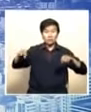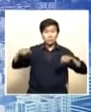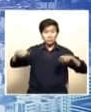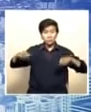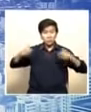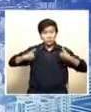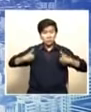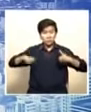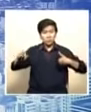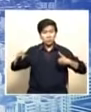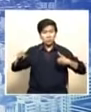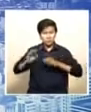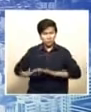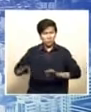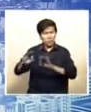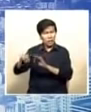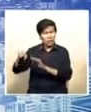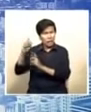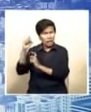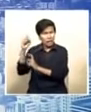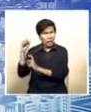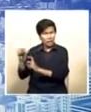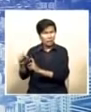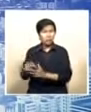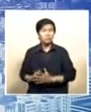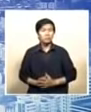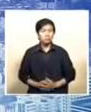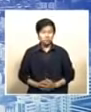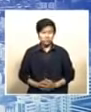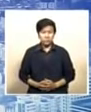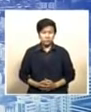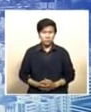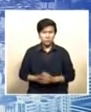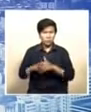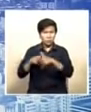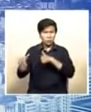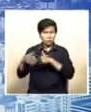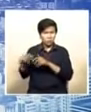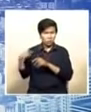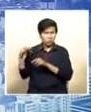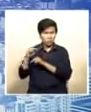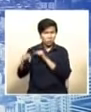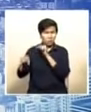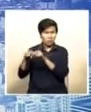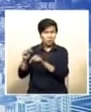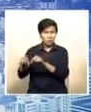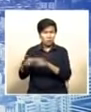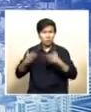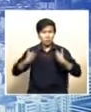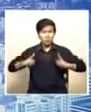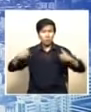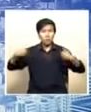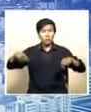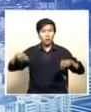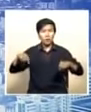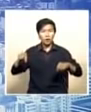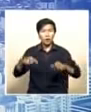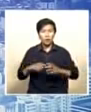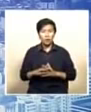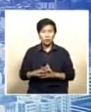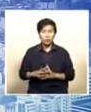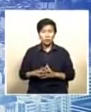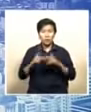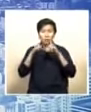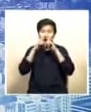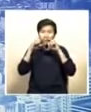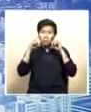เสี่ยงทั้งสิ้นมีการแจ้งเข้ามาเหมือนกันนะครับว่าในบางจังหวัดเข้าใจว่าเป็นจังหวัดท